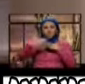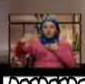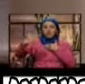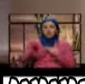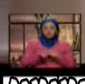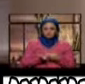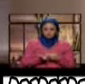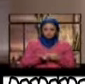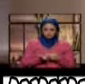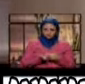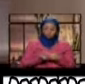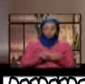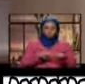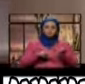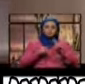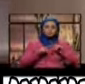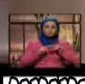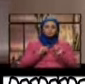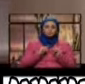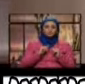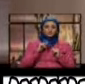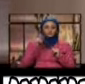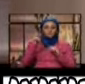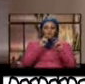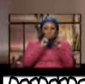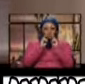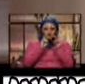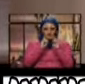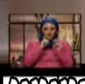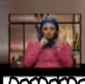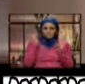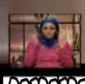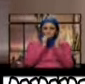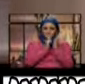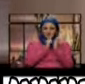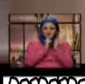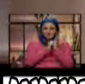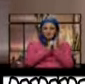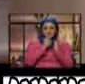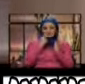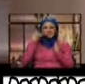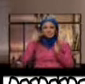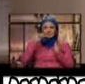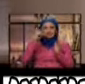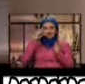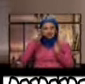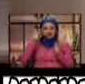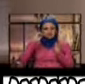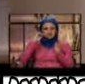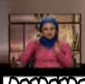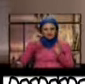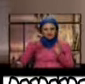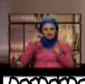وتجنبوا ما لا يليق بمسلمي، من يزن في بيت بألف درهم في بيته يزنى بغير